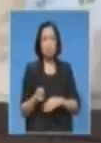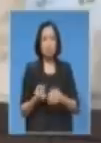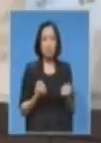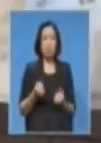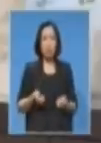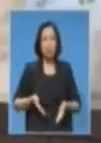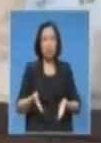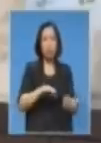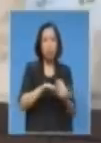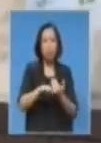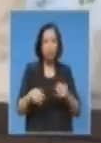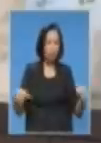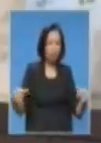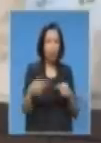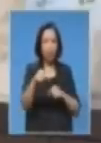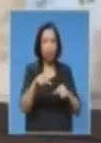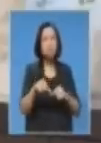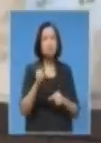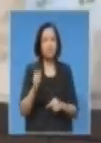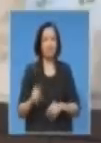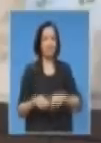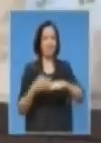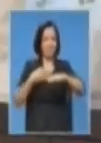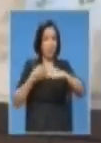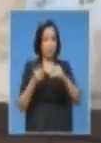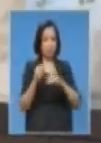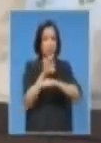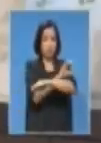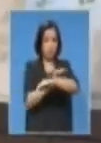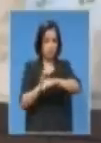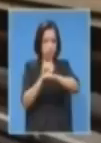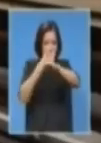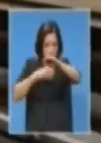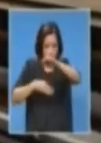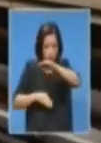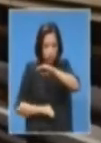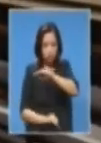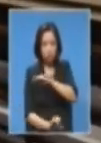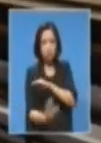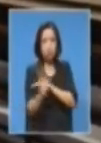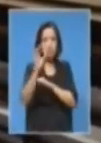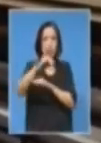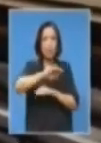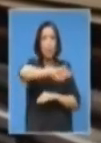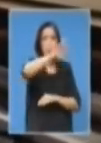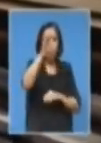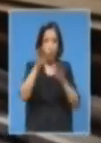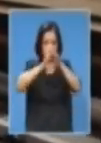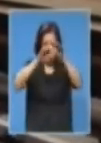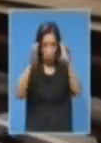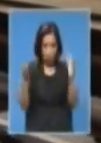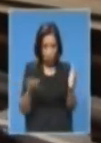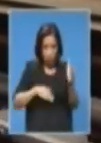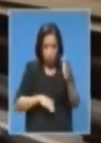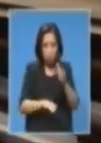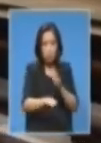ะครับเรียนพี่น้องประชาชนนะครับว่าส่วนที่กำลังจะมานั้นเนี่ยอันที่หนึ่งก็เป็นในเรื่องของ